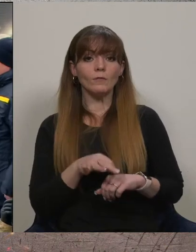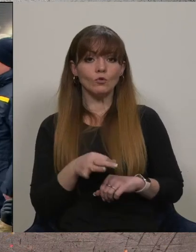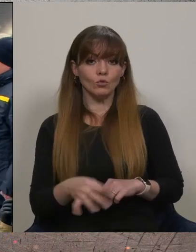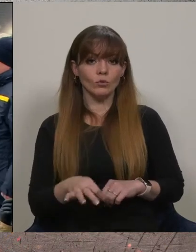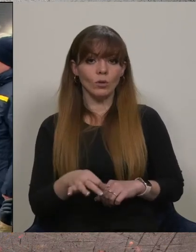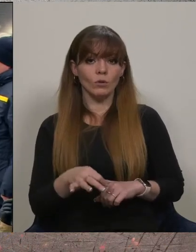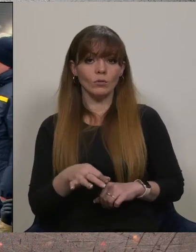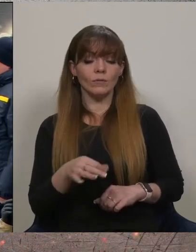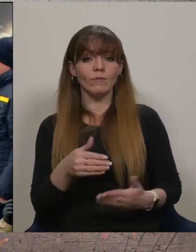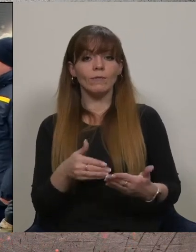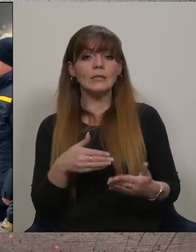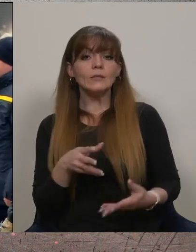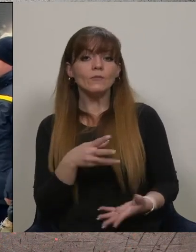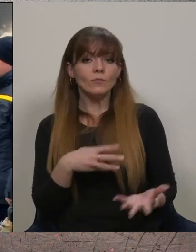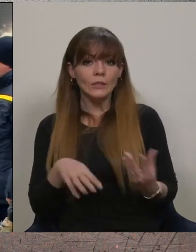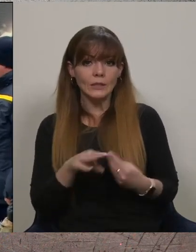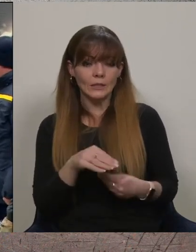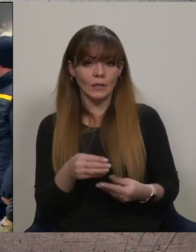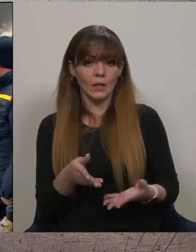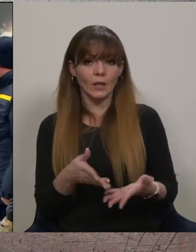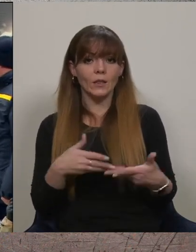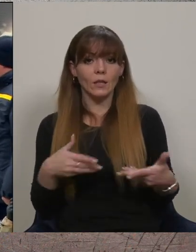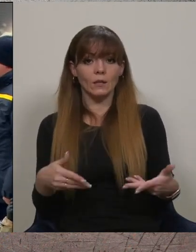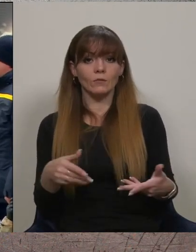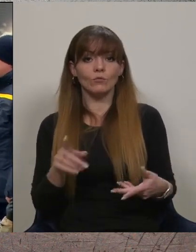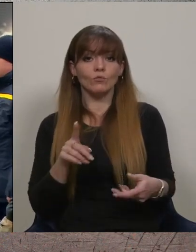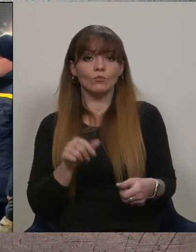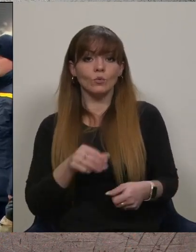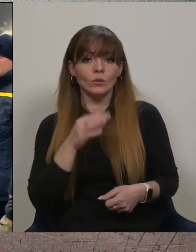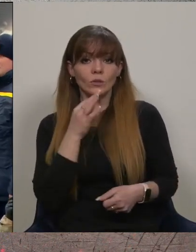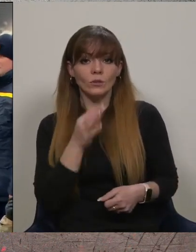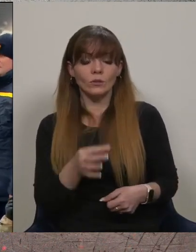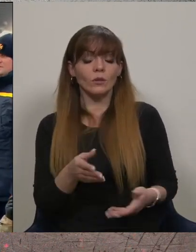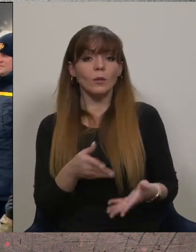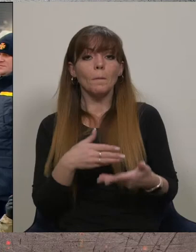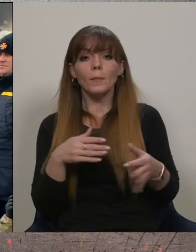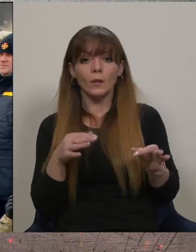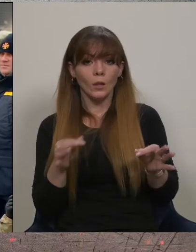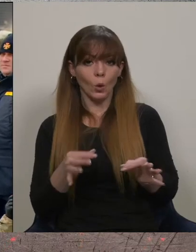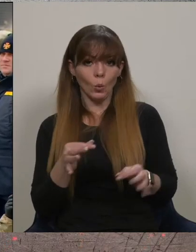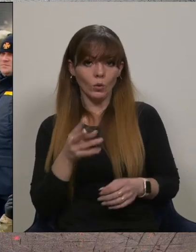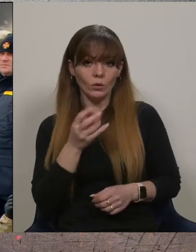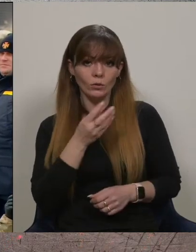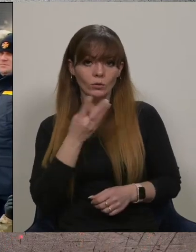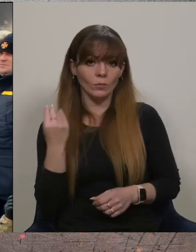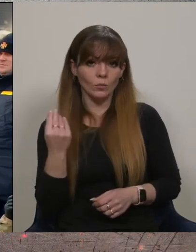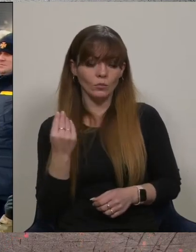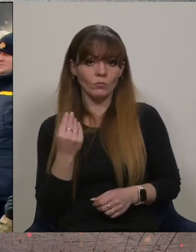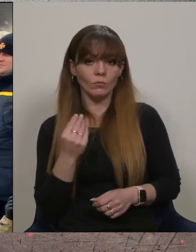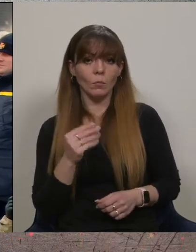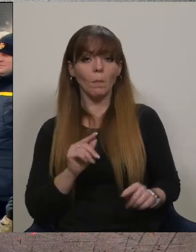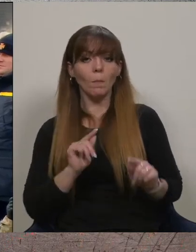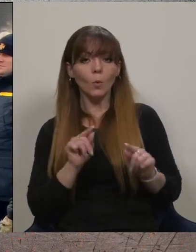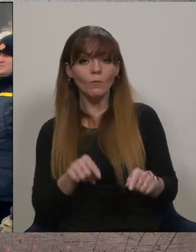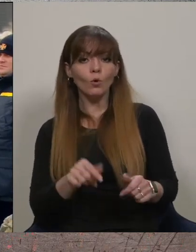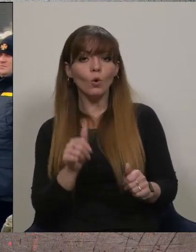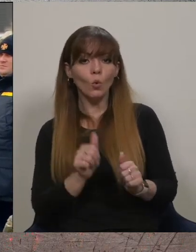залежність від всіх нас. Що можна сказати, ми ніколи не забудемо його. Подвиги кожного героя.